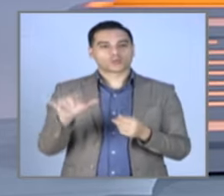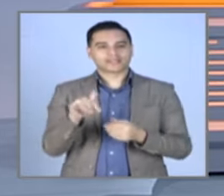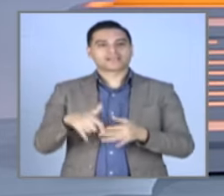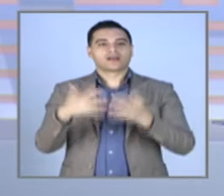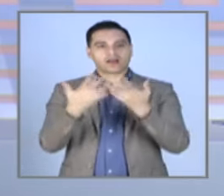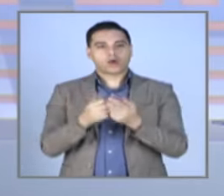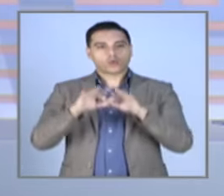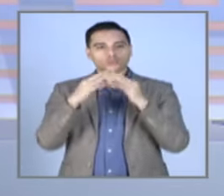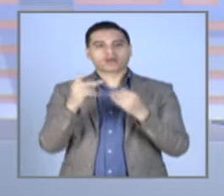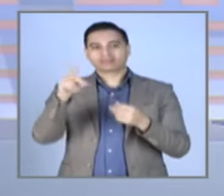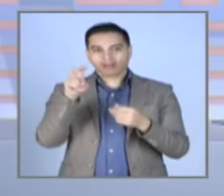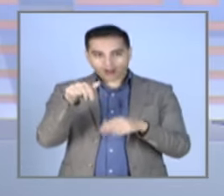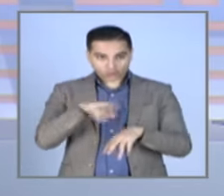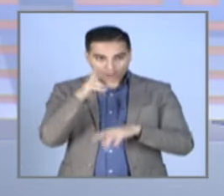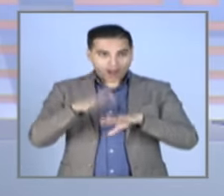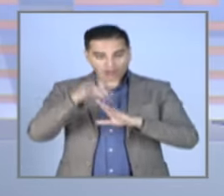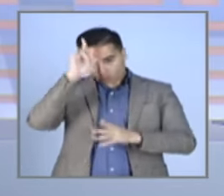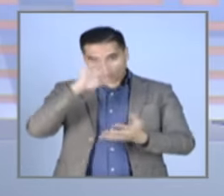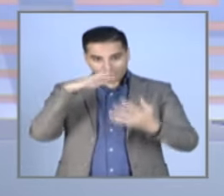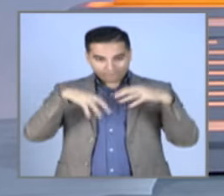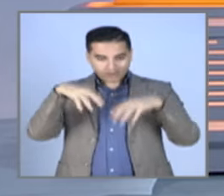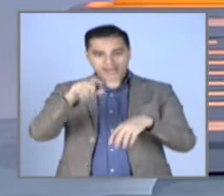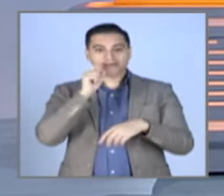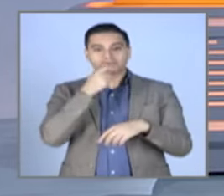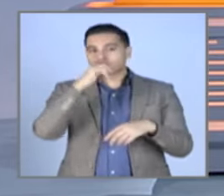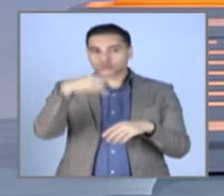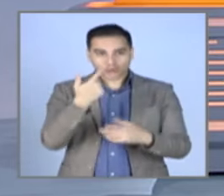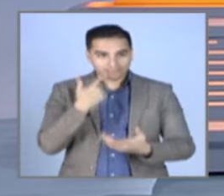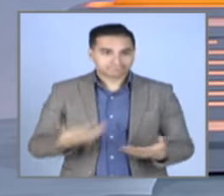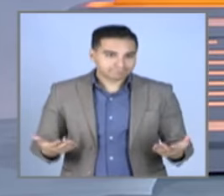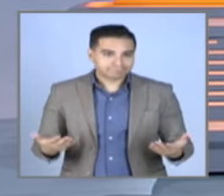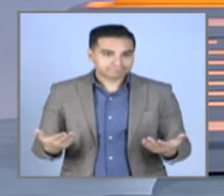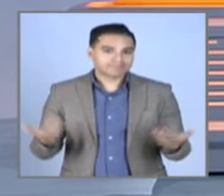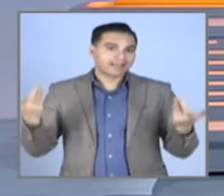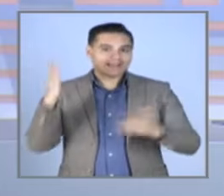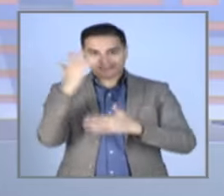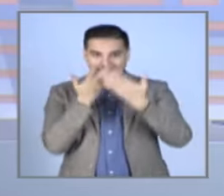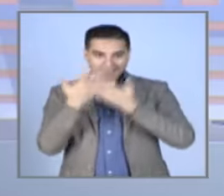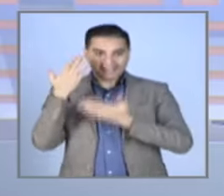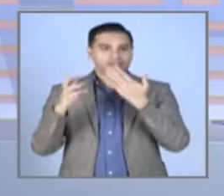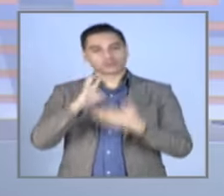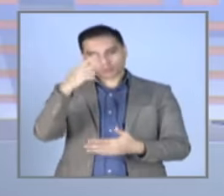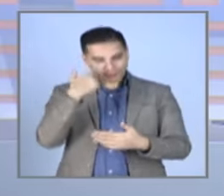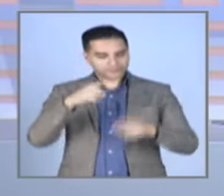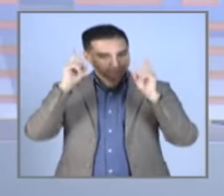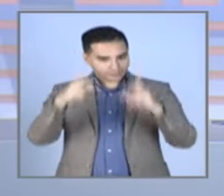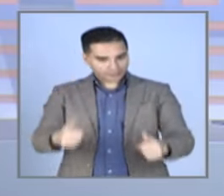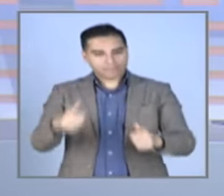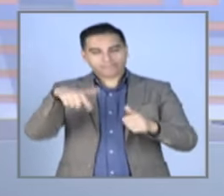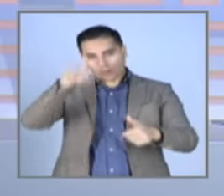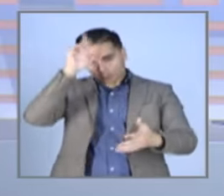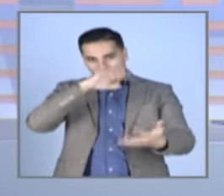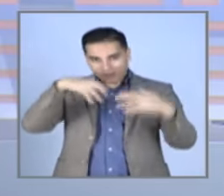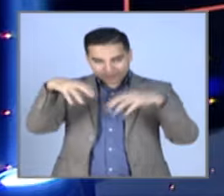طه سؤال في الجغرافيا، وإمتى الجوكر يا يحيى؟ تاريخ. في التاريخ، تمام.